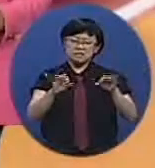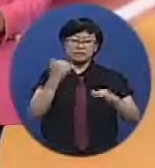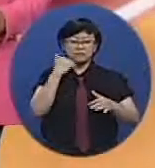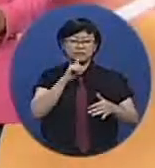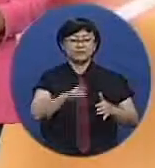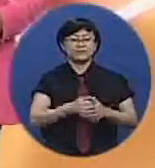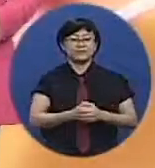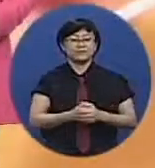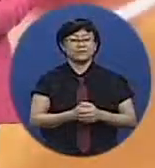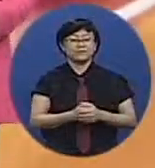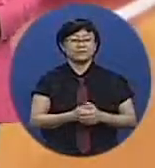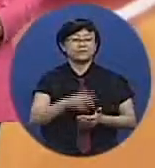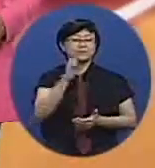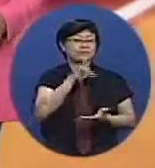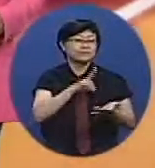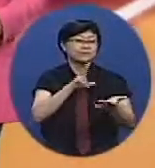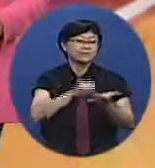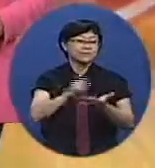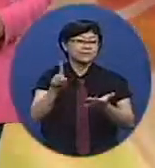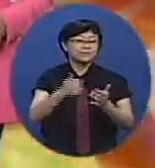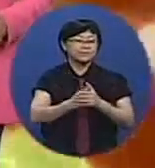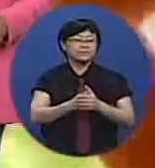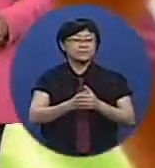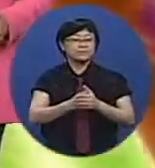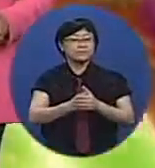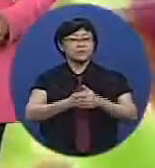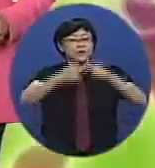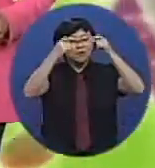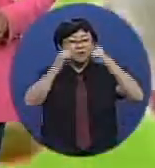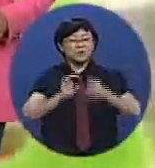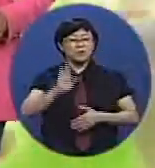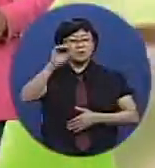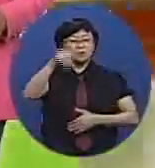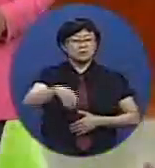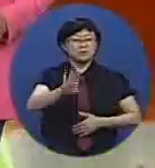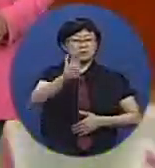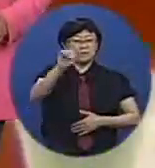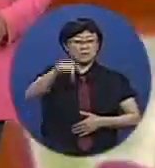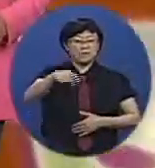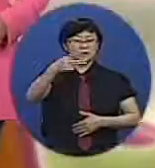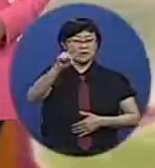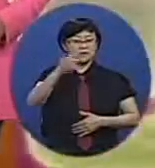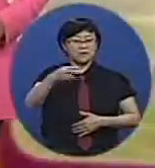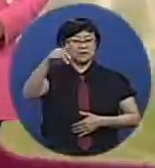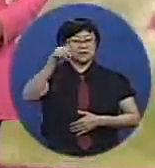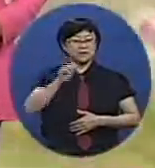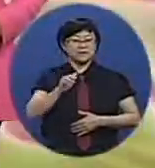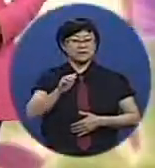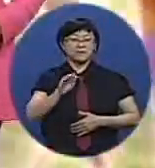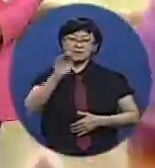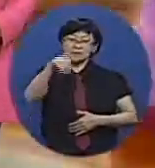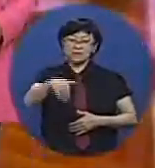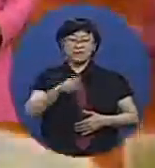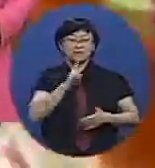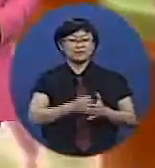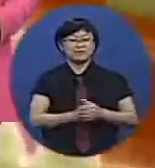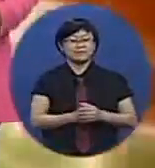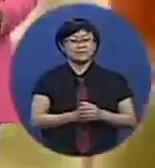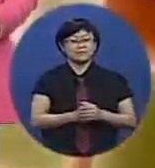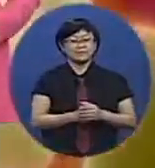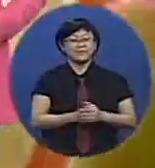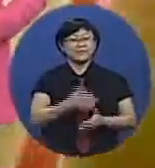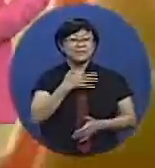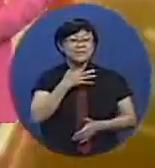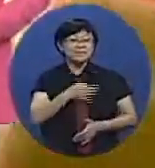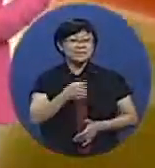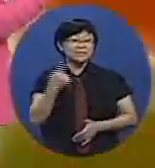노래 불러주시겠어요? 저 울고는 없는 박달재요. 울고는 없는 박달재요. 예, 예. 아유, 아. 근데 그냥